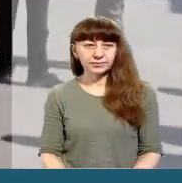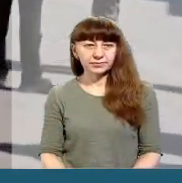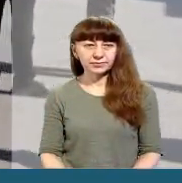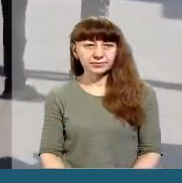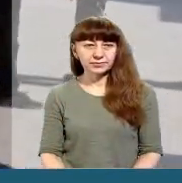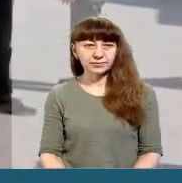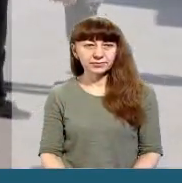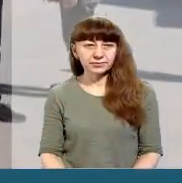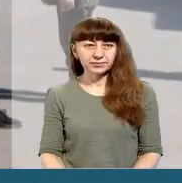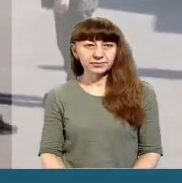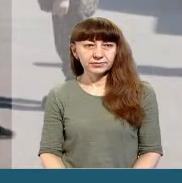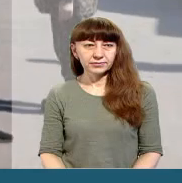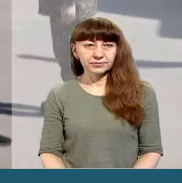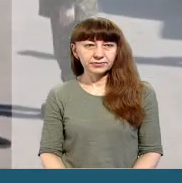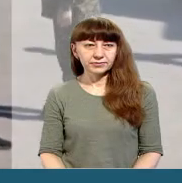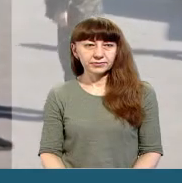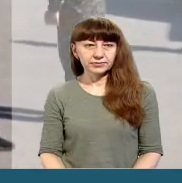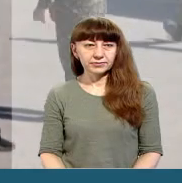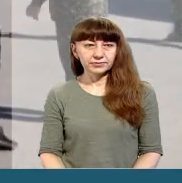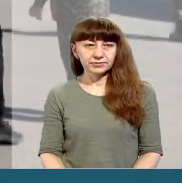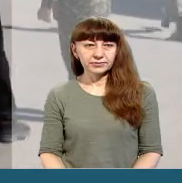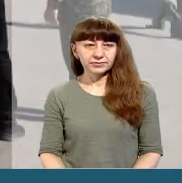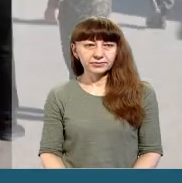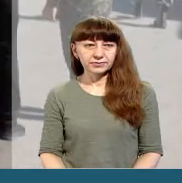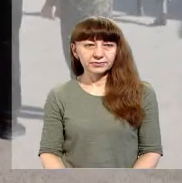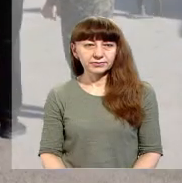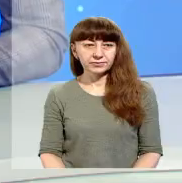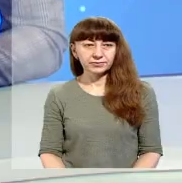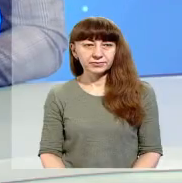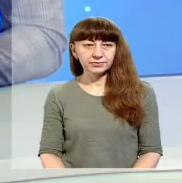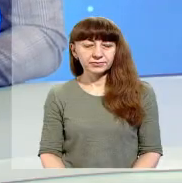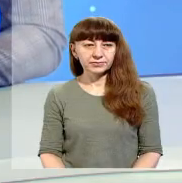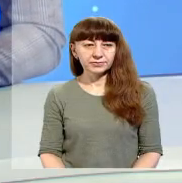қажет етеді. Гүлім Қажымқызы, Алексей Сытник, Қостанай телеарнасы.